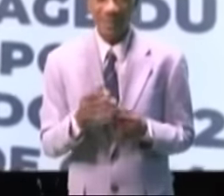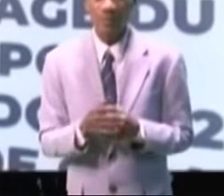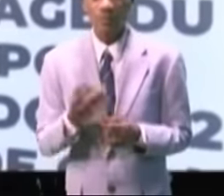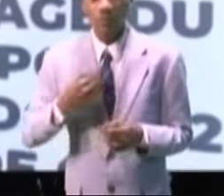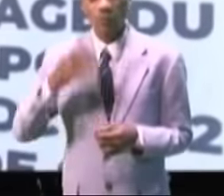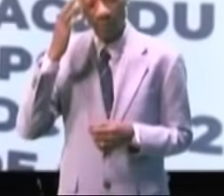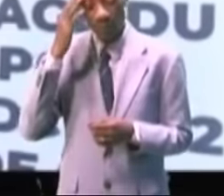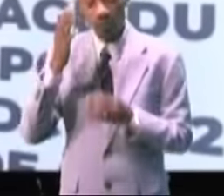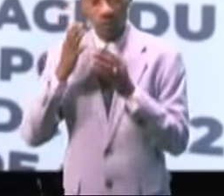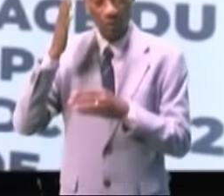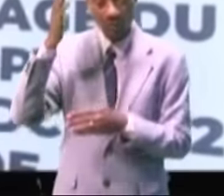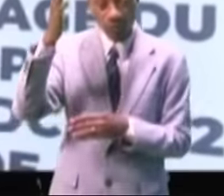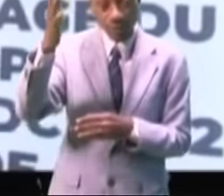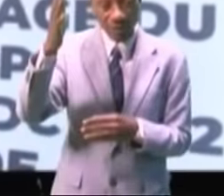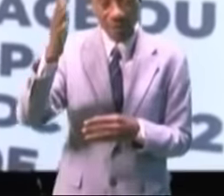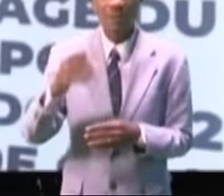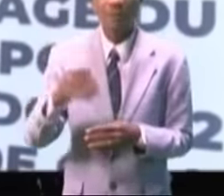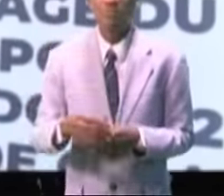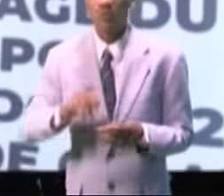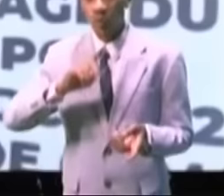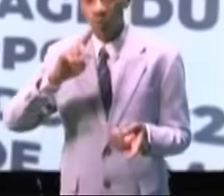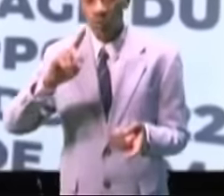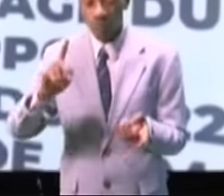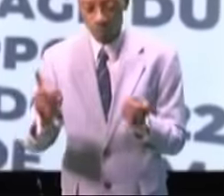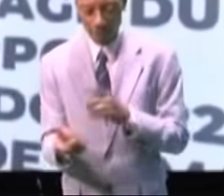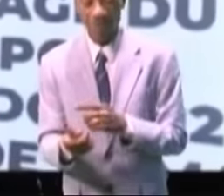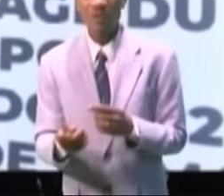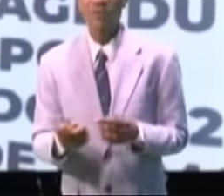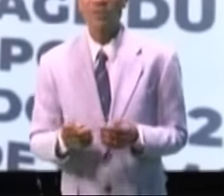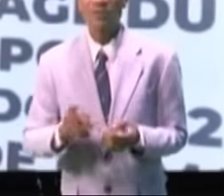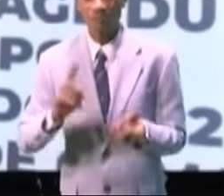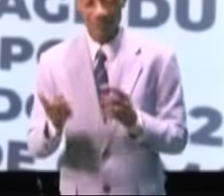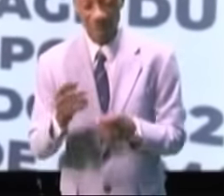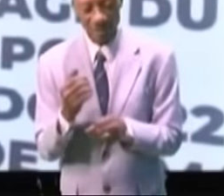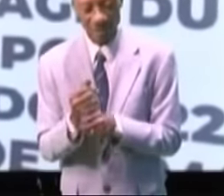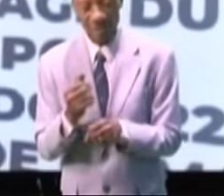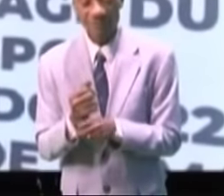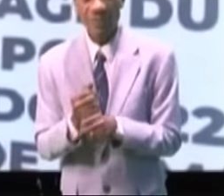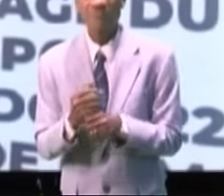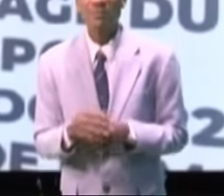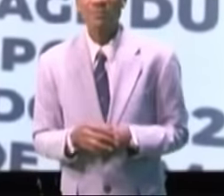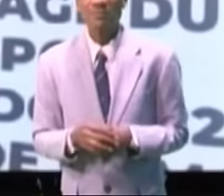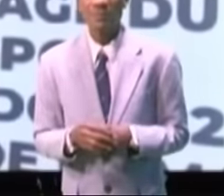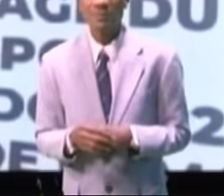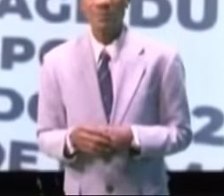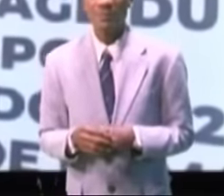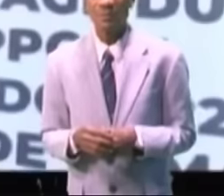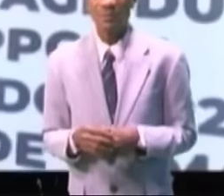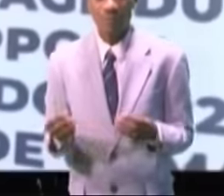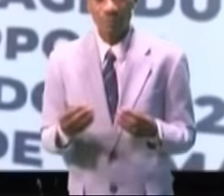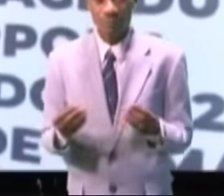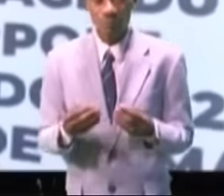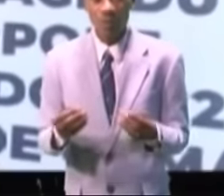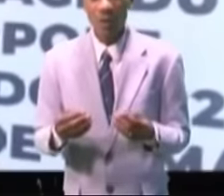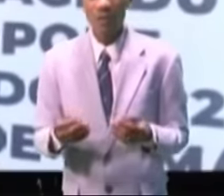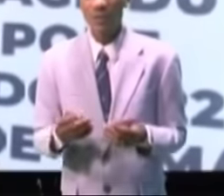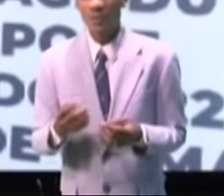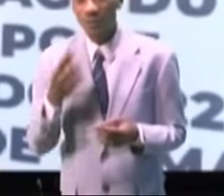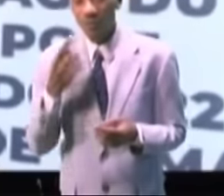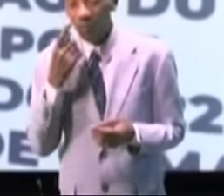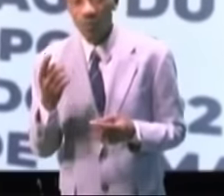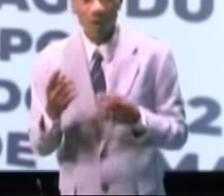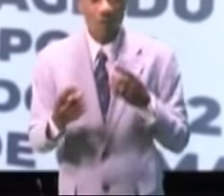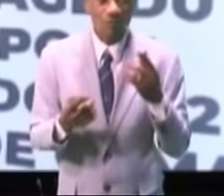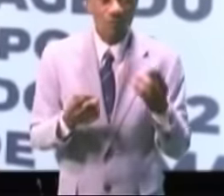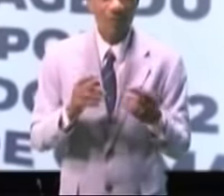venir, nous aurons un bon rapport par rapport à ce que nous avons fait en 2022. Car en 2022, il y a eu des défis, beaucoup de défis, des incomplets par rapport aux